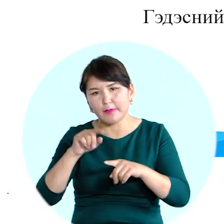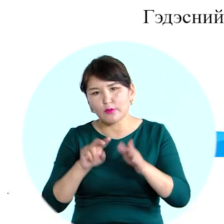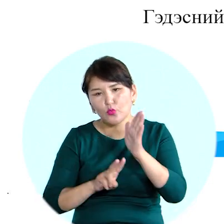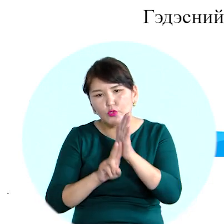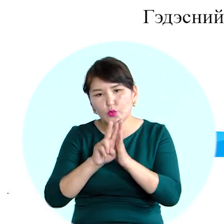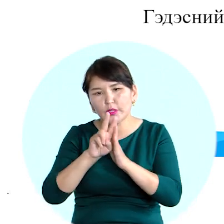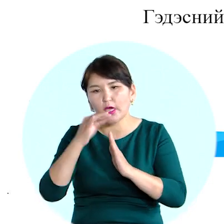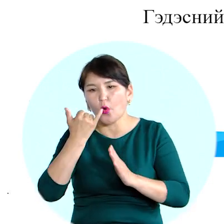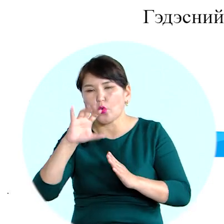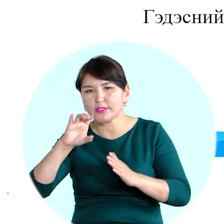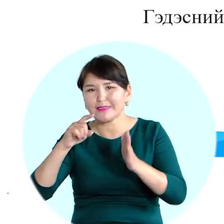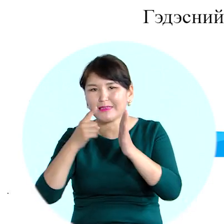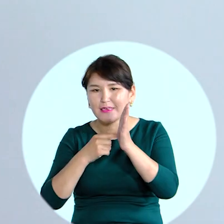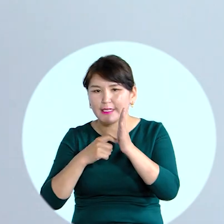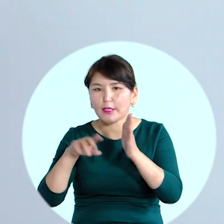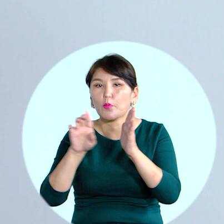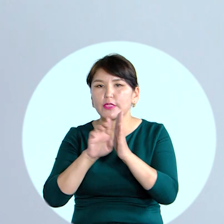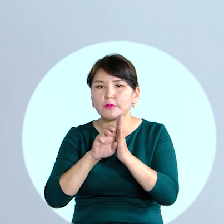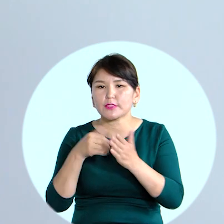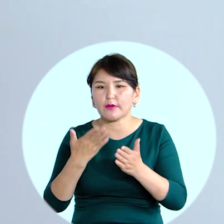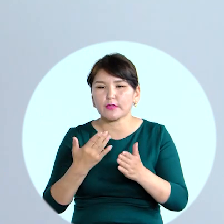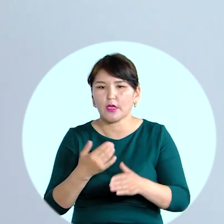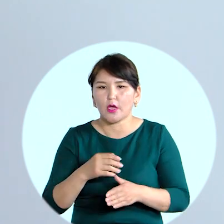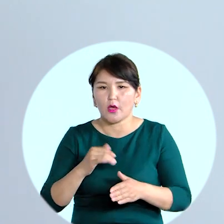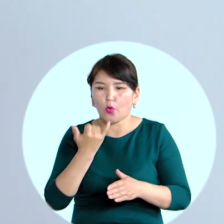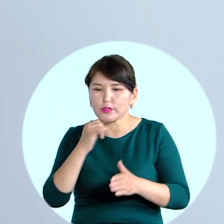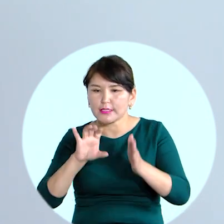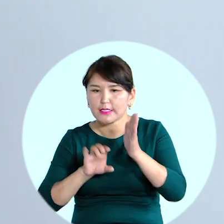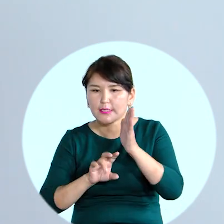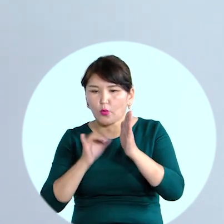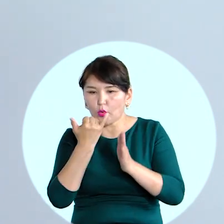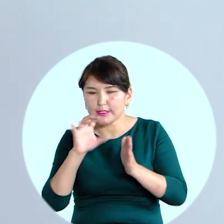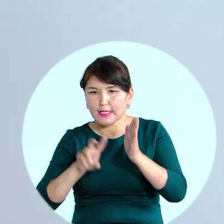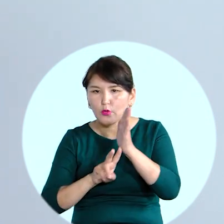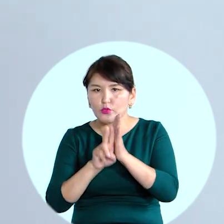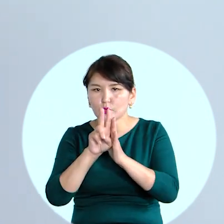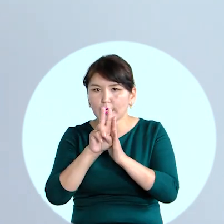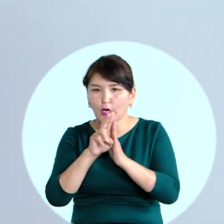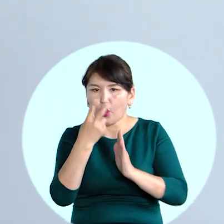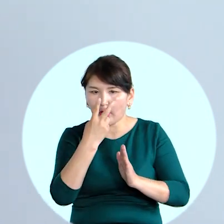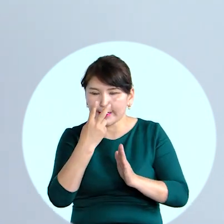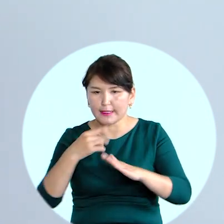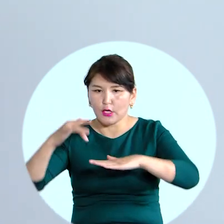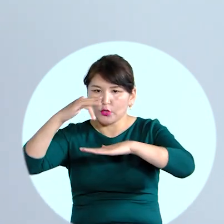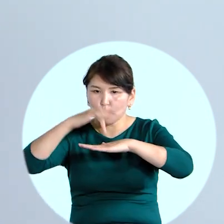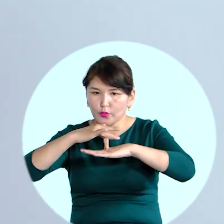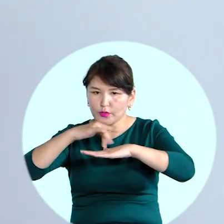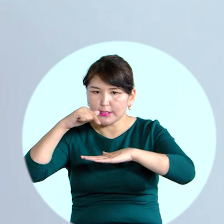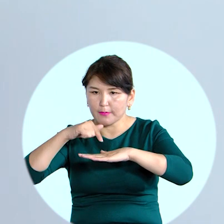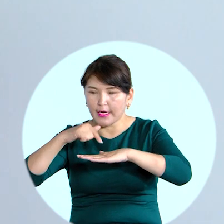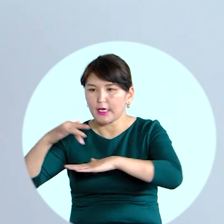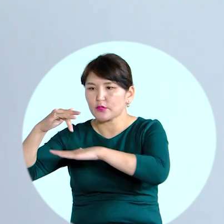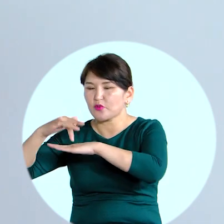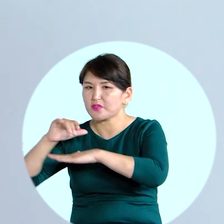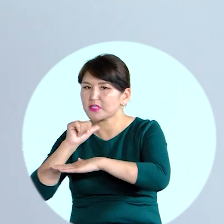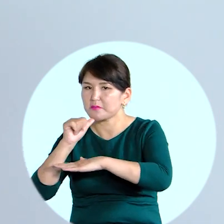гэзний хэчиг, болнод, холер зэрэг өвчлүүдийг үүсгэх боломжтой байдаг. Тэгвэл бид нэр ямар их усны уснуудыг бид нар хэрэглэж байна